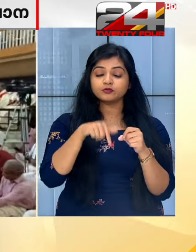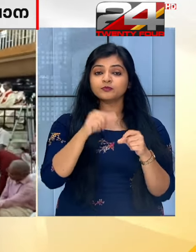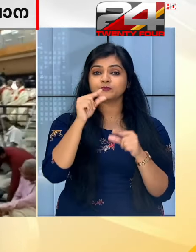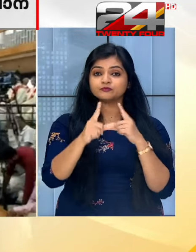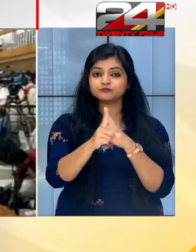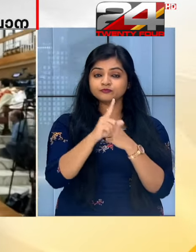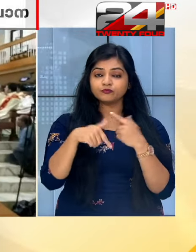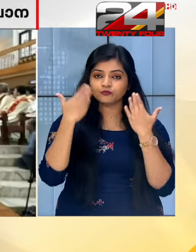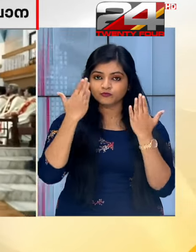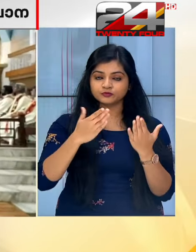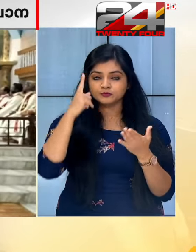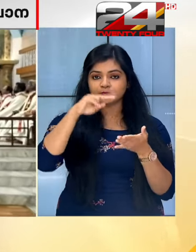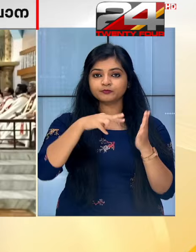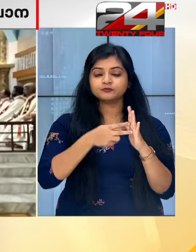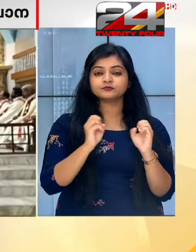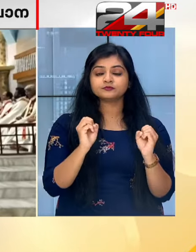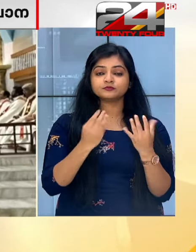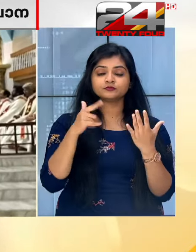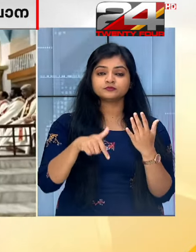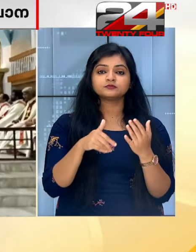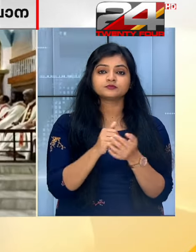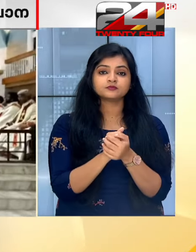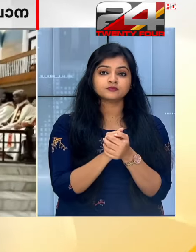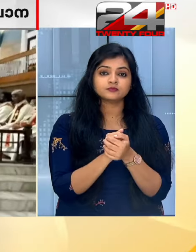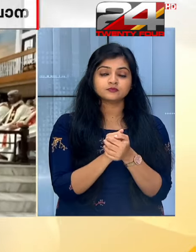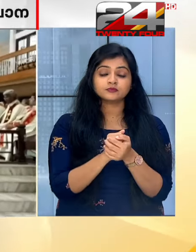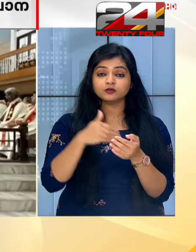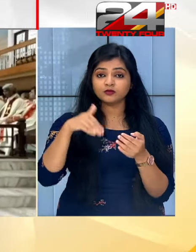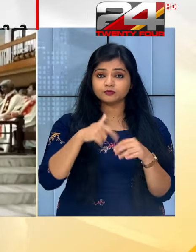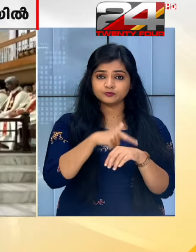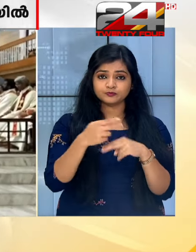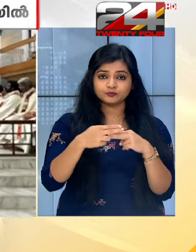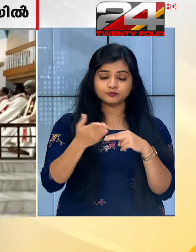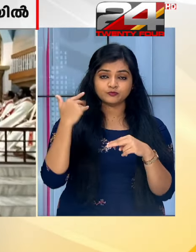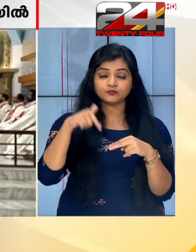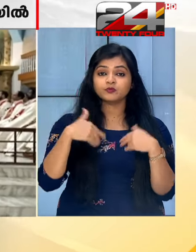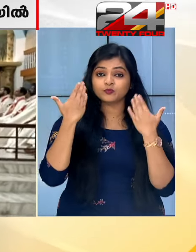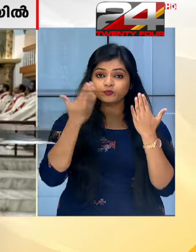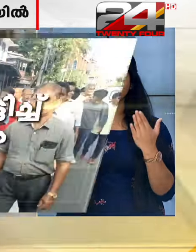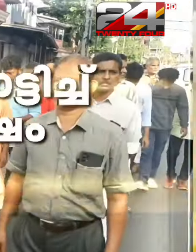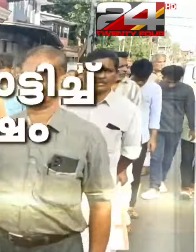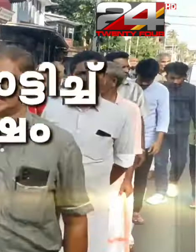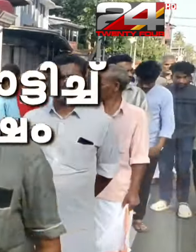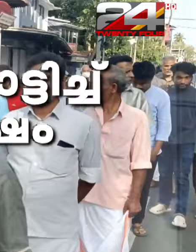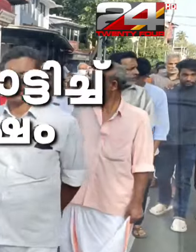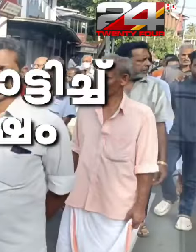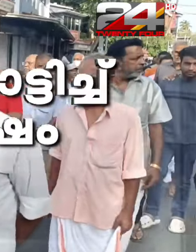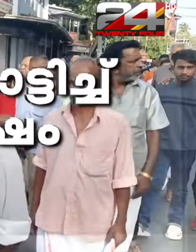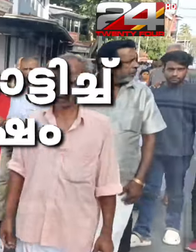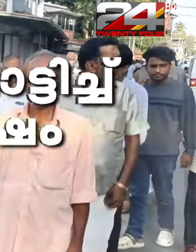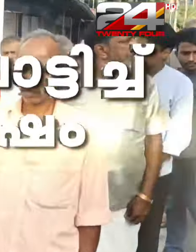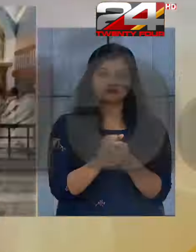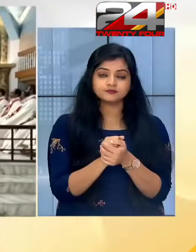ജനാഭിമുഖ കുർബാന തന്നെ നടത്തുന്നതിന് വേണ്ടി ഉള്ള തയ്യാറെടുപ്പുകൾ നടത്തിയതും. ഇപ്പോൾ അല്പം മുമ്പ് ജനാഭിമുഖ കുർബാന നടത്തുകയും